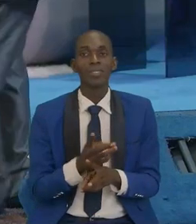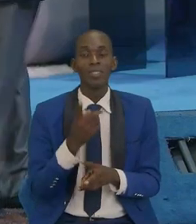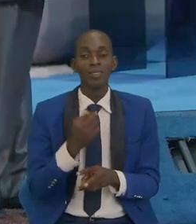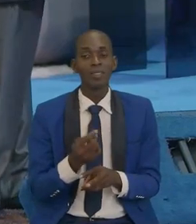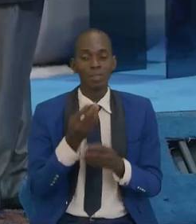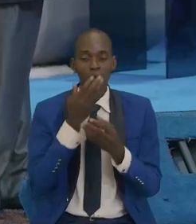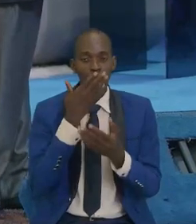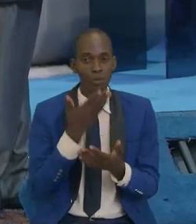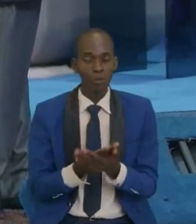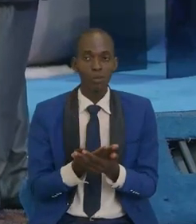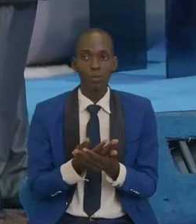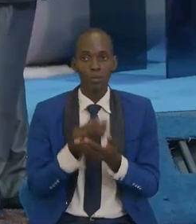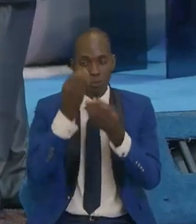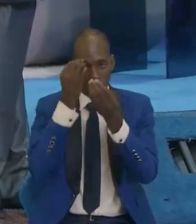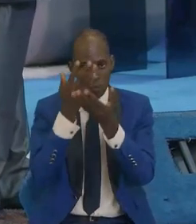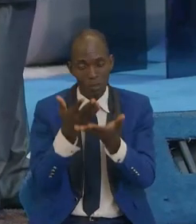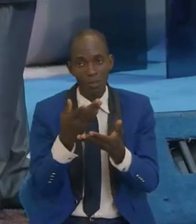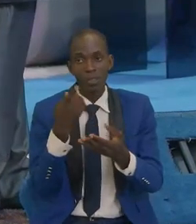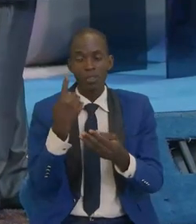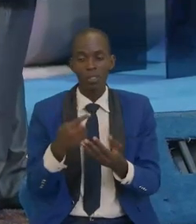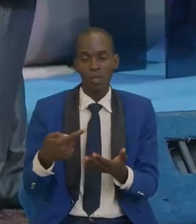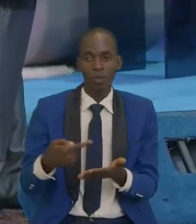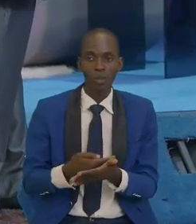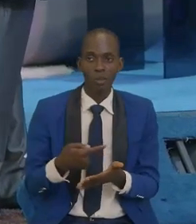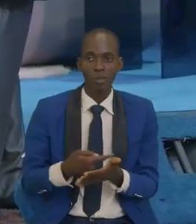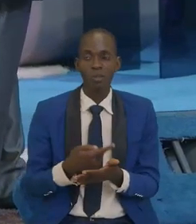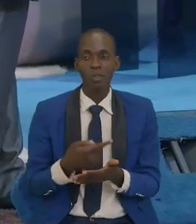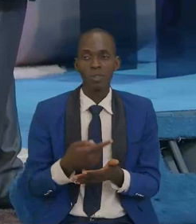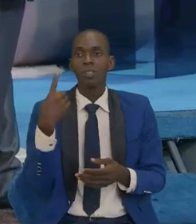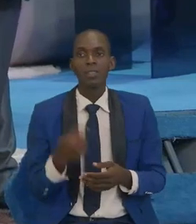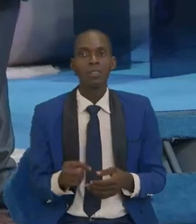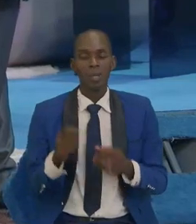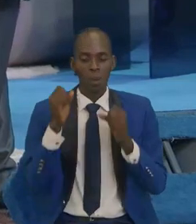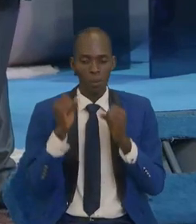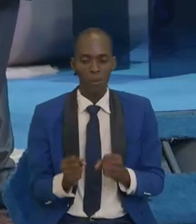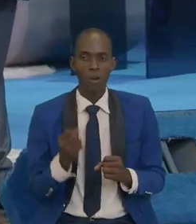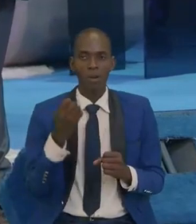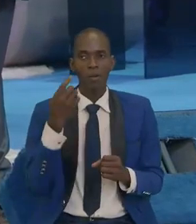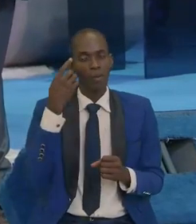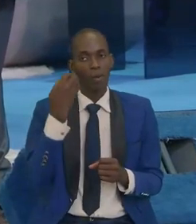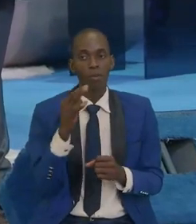Partout dans le monde, la bonne nouvelle, l'évangile,